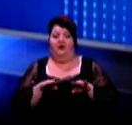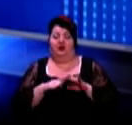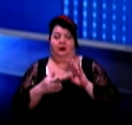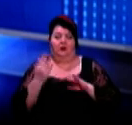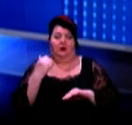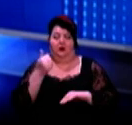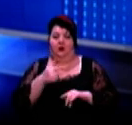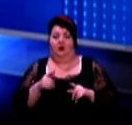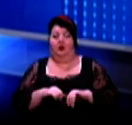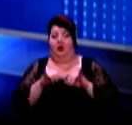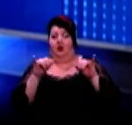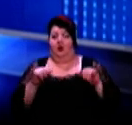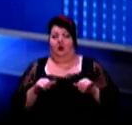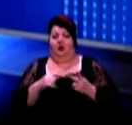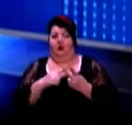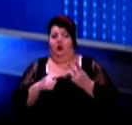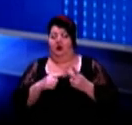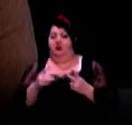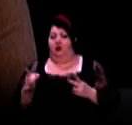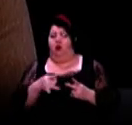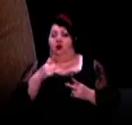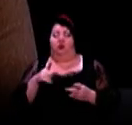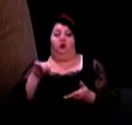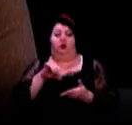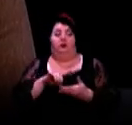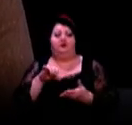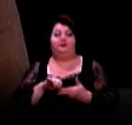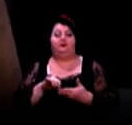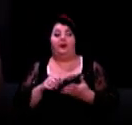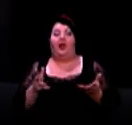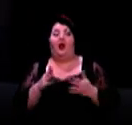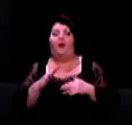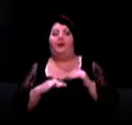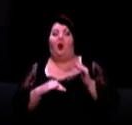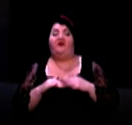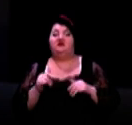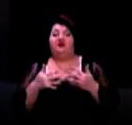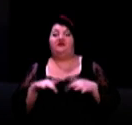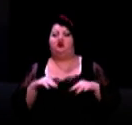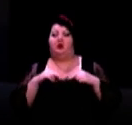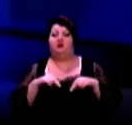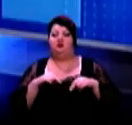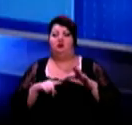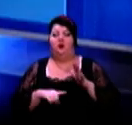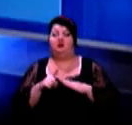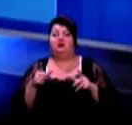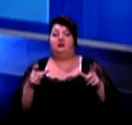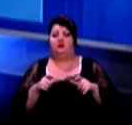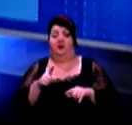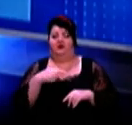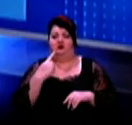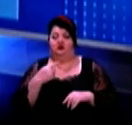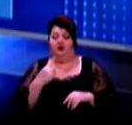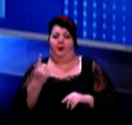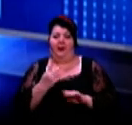вона більша майже 1,5 рази. Представники яких професій втрачають роботу з початком карантину? Ну, так як ви вже казали, це